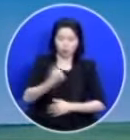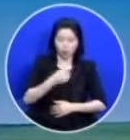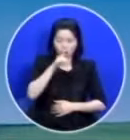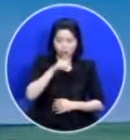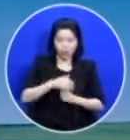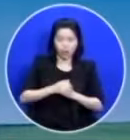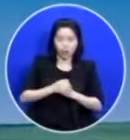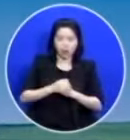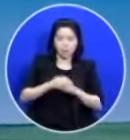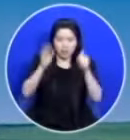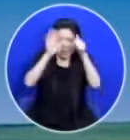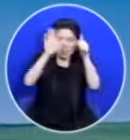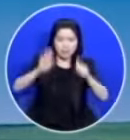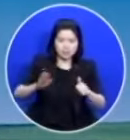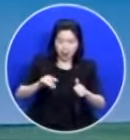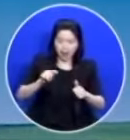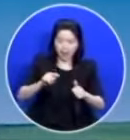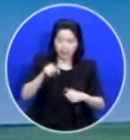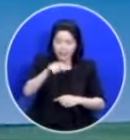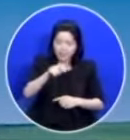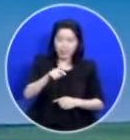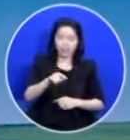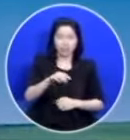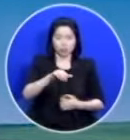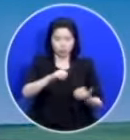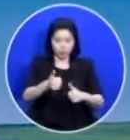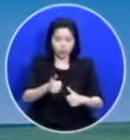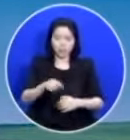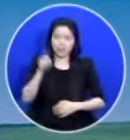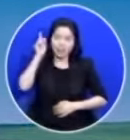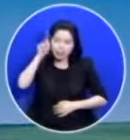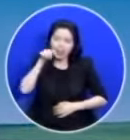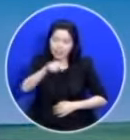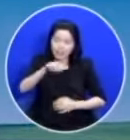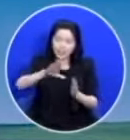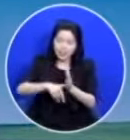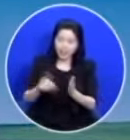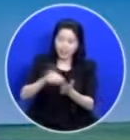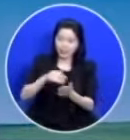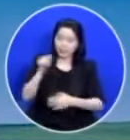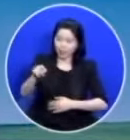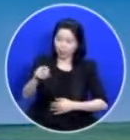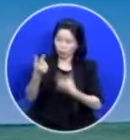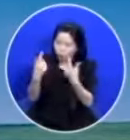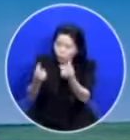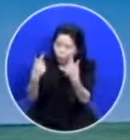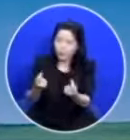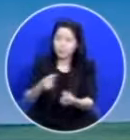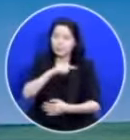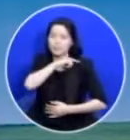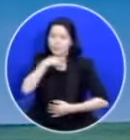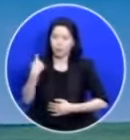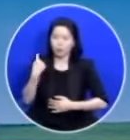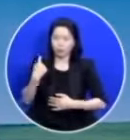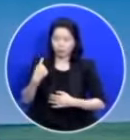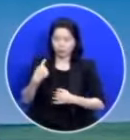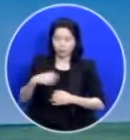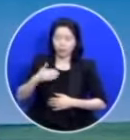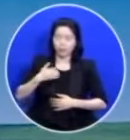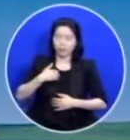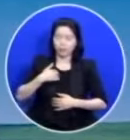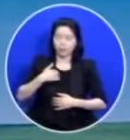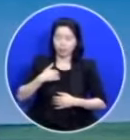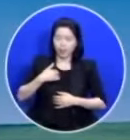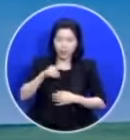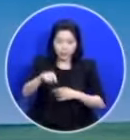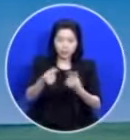선지자 네가 쳐 죽였지 내일까지 내일 이맘 때까지 내가 내 목을 똑같이 치지 않으면 내 신에게 어떠한 벌을